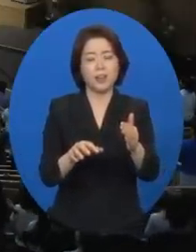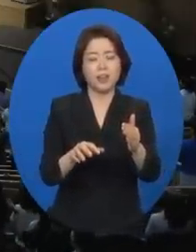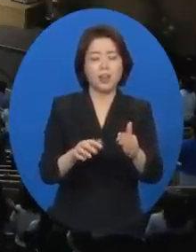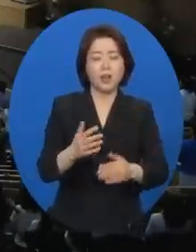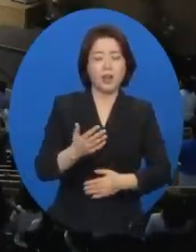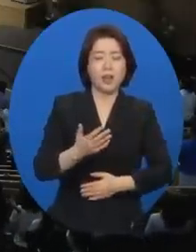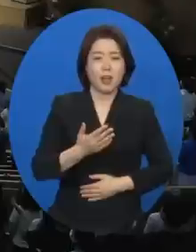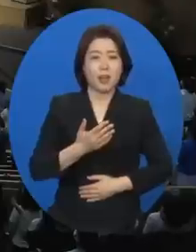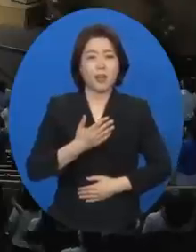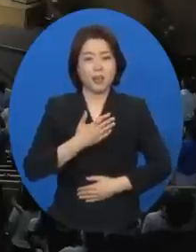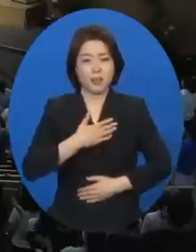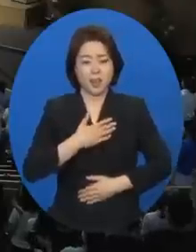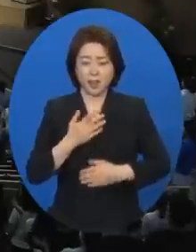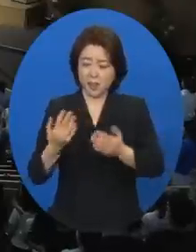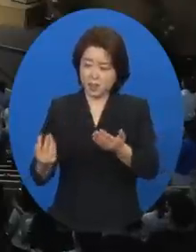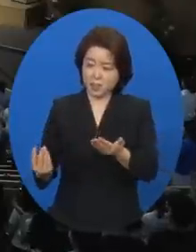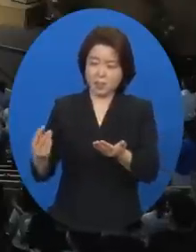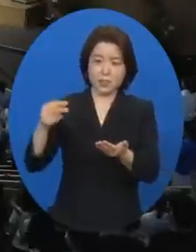woo